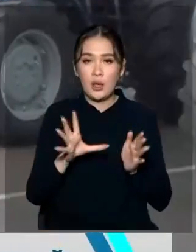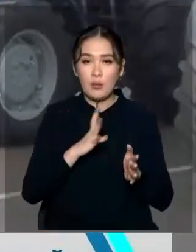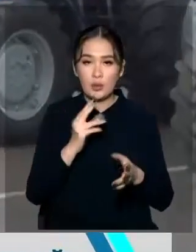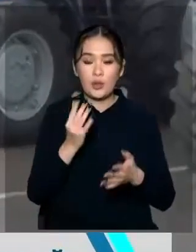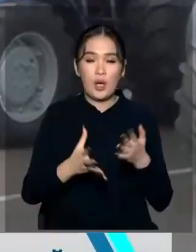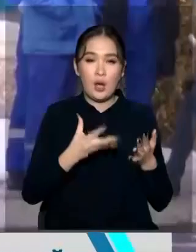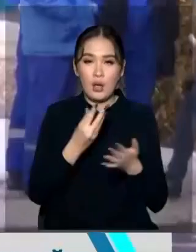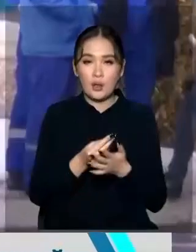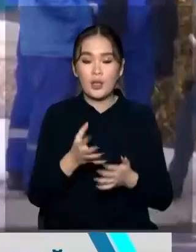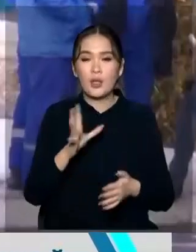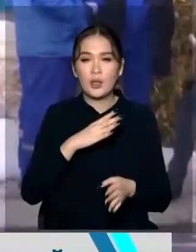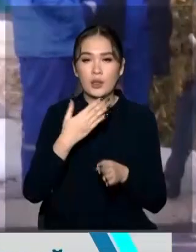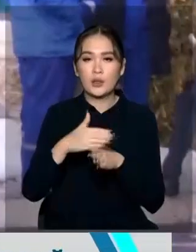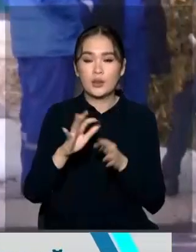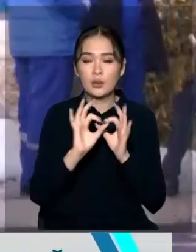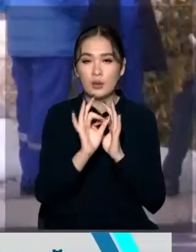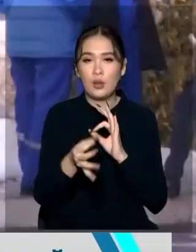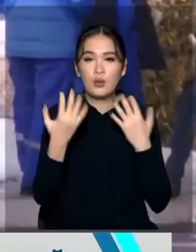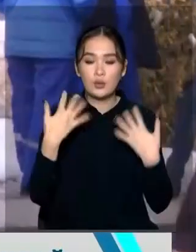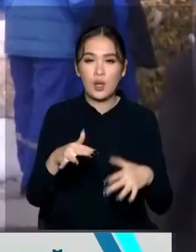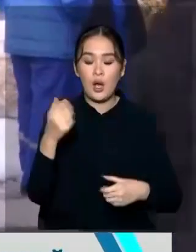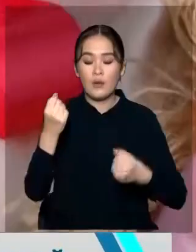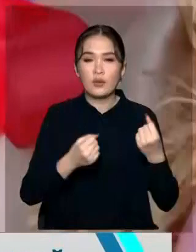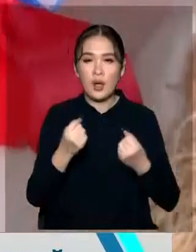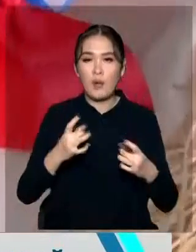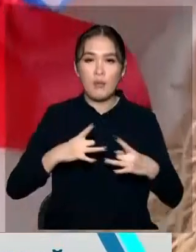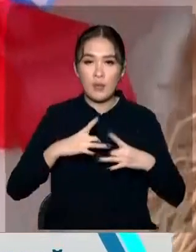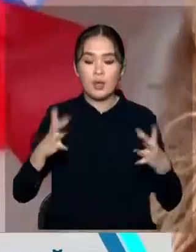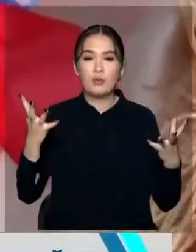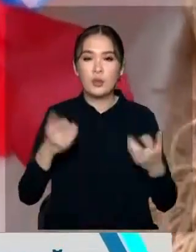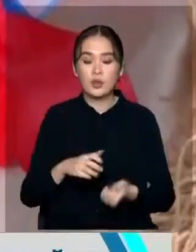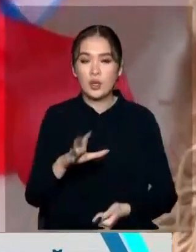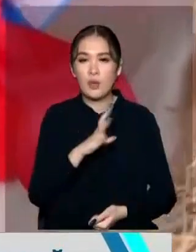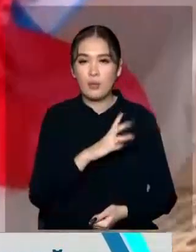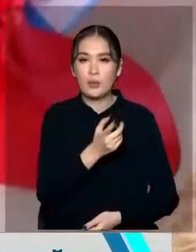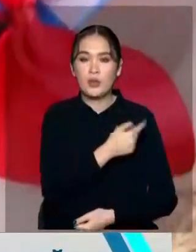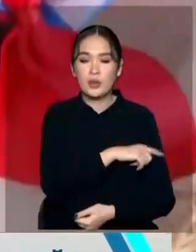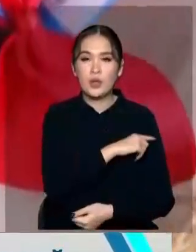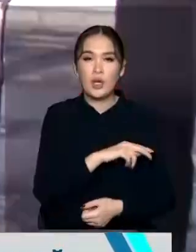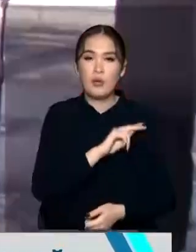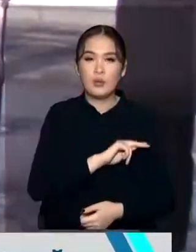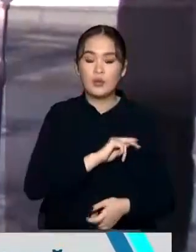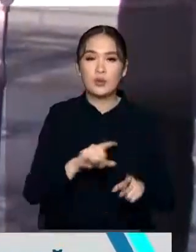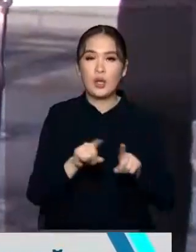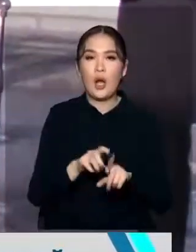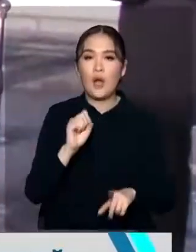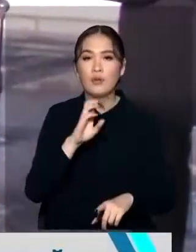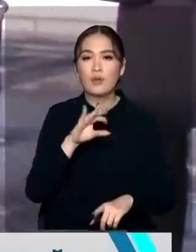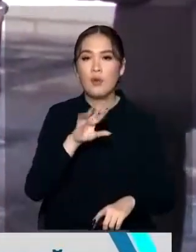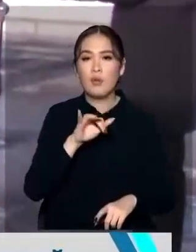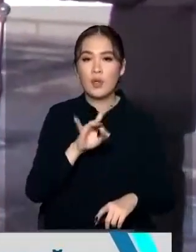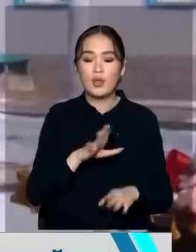расплатились кредитом. Служебные автомобили в канун праздника получили и медработники региона. Их автопарк